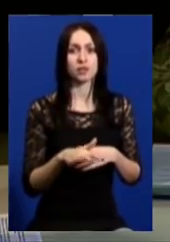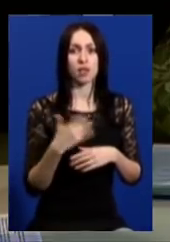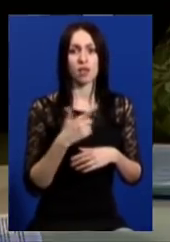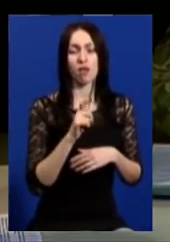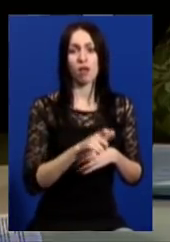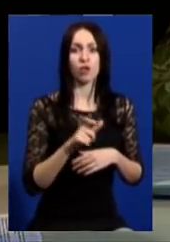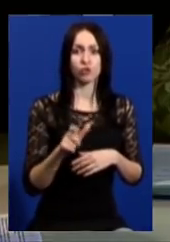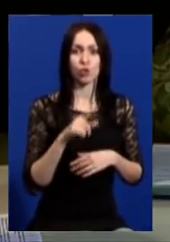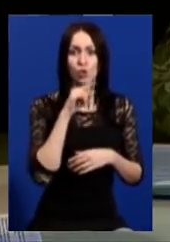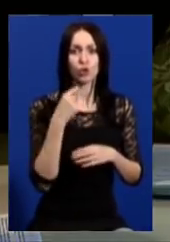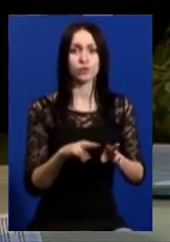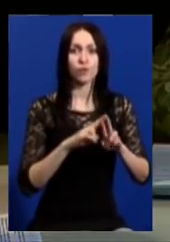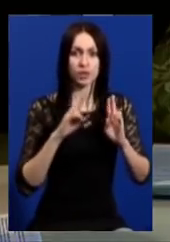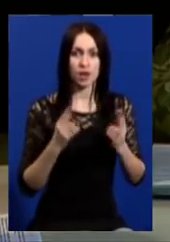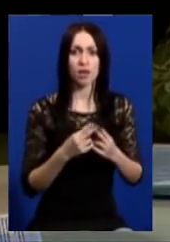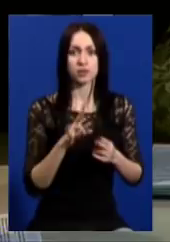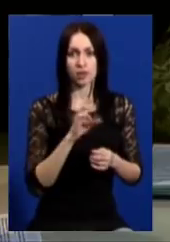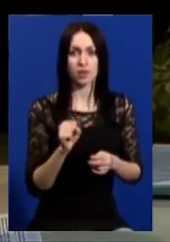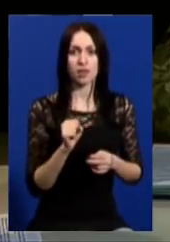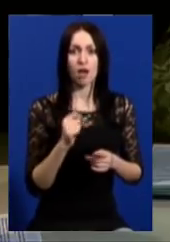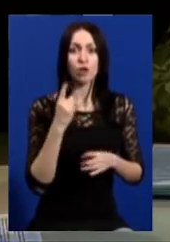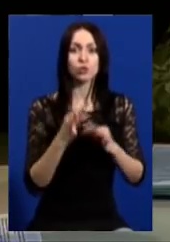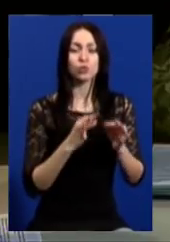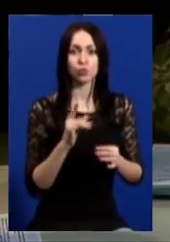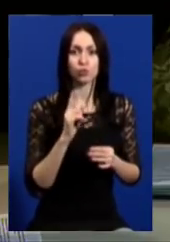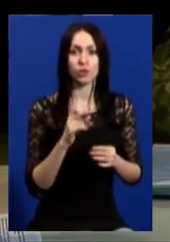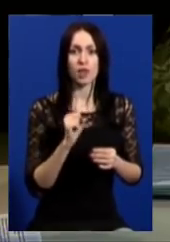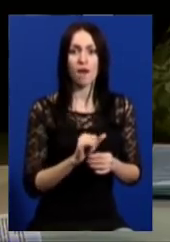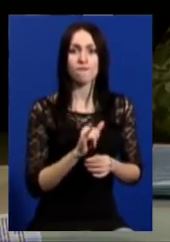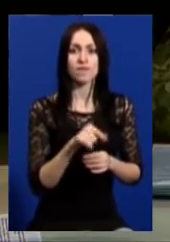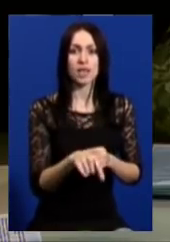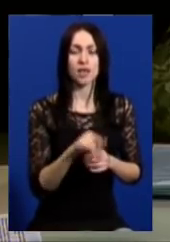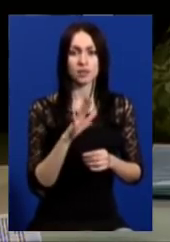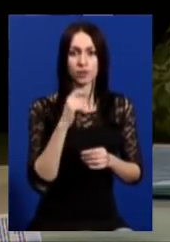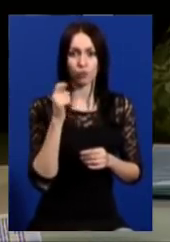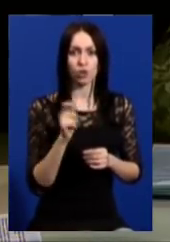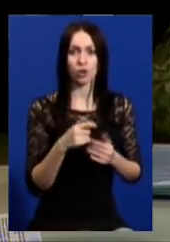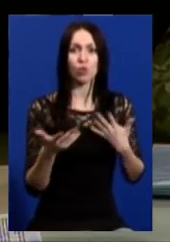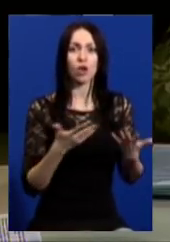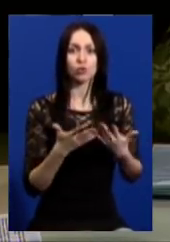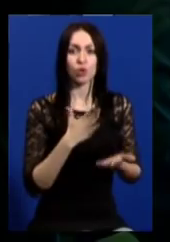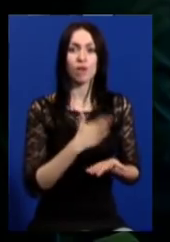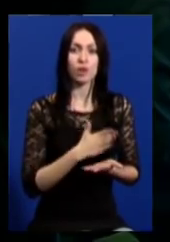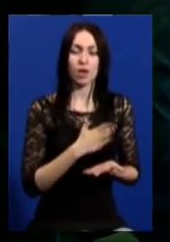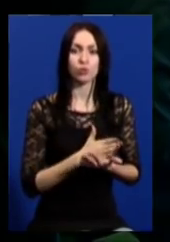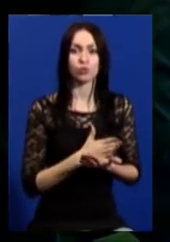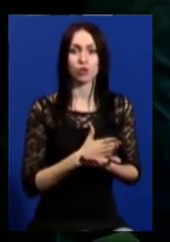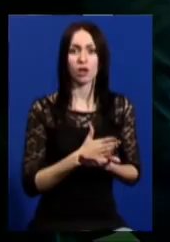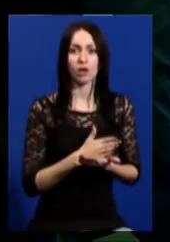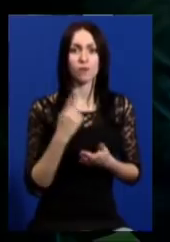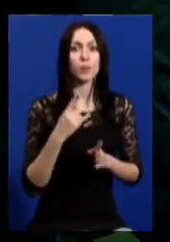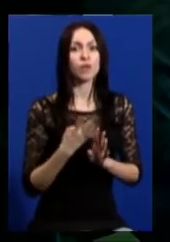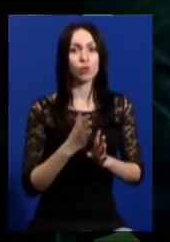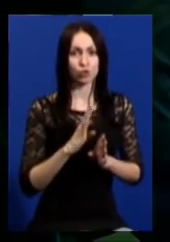громадян Російської Федерації на добу, на в'їзд в Україну, котрі являються, в першу